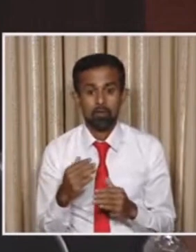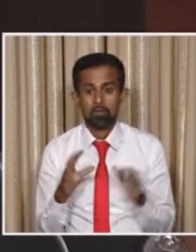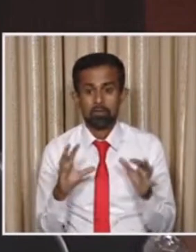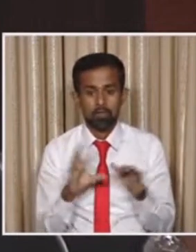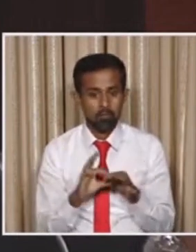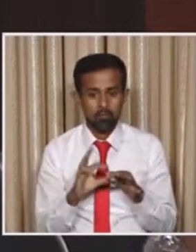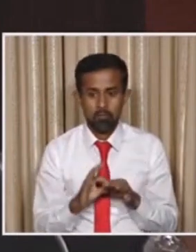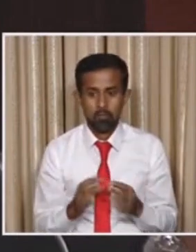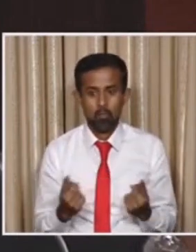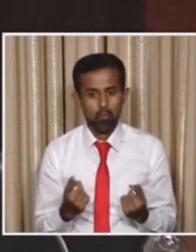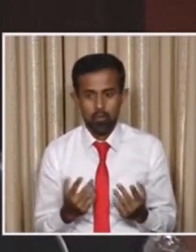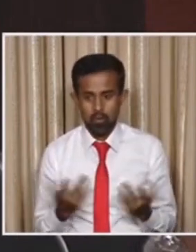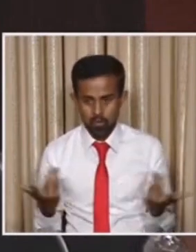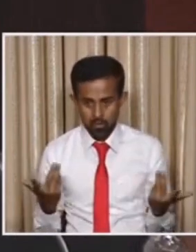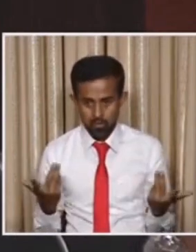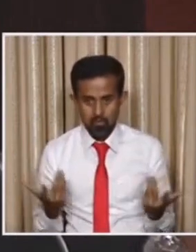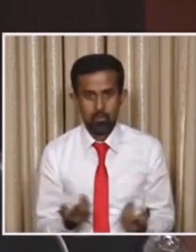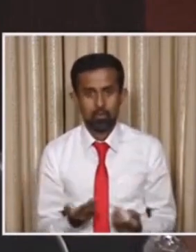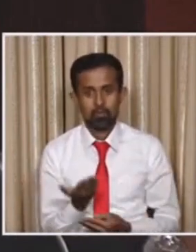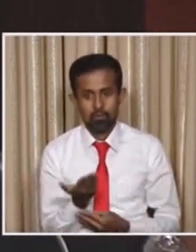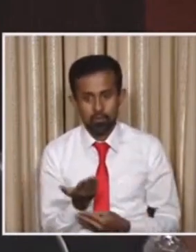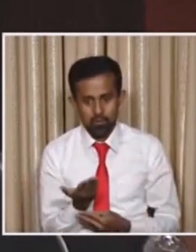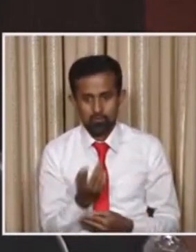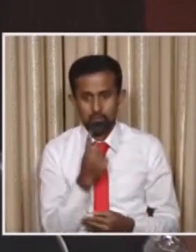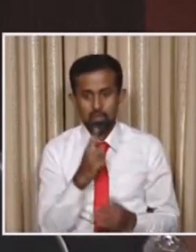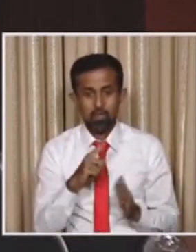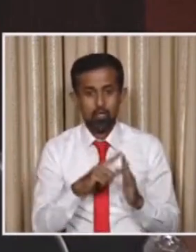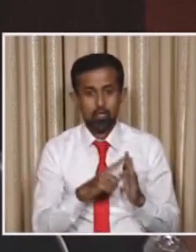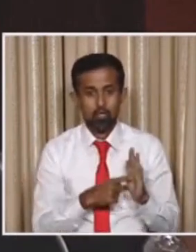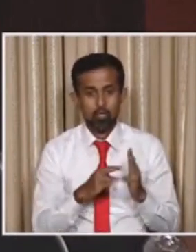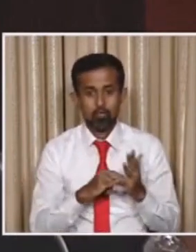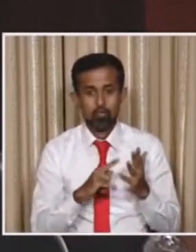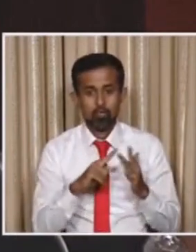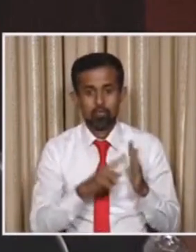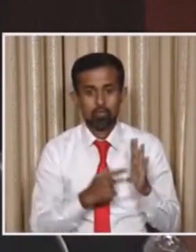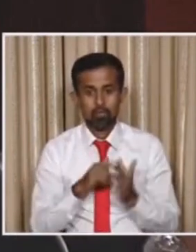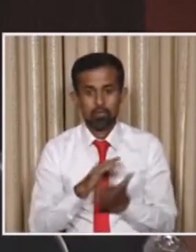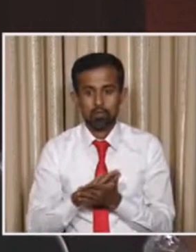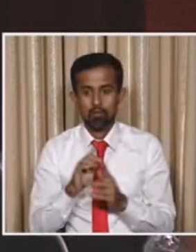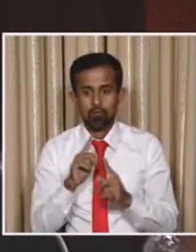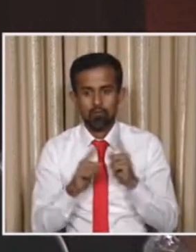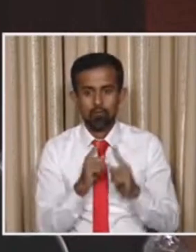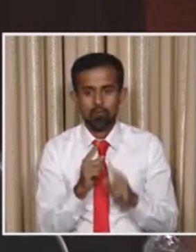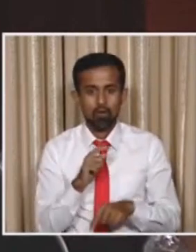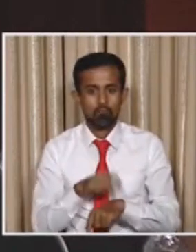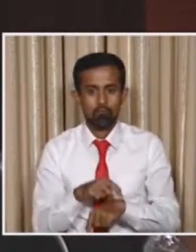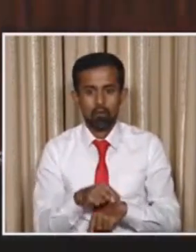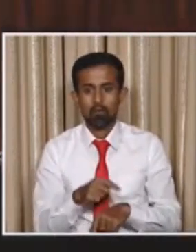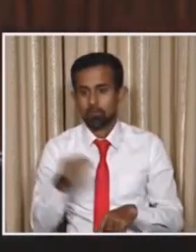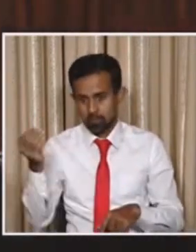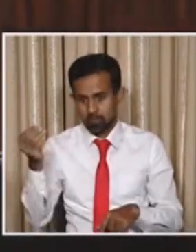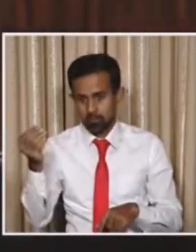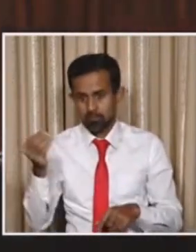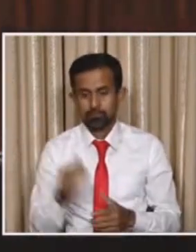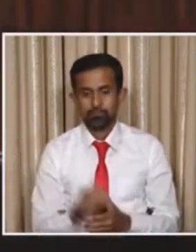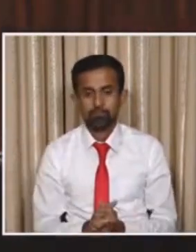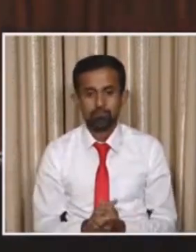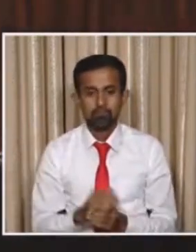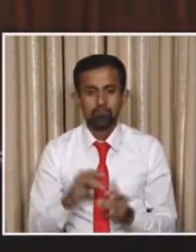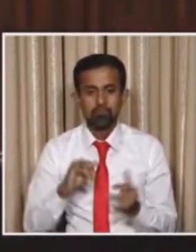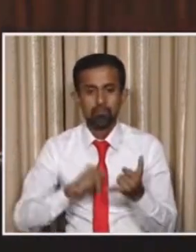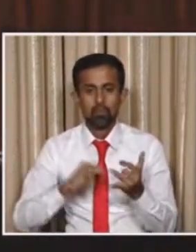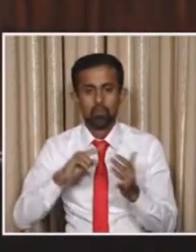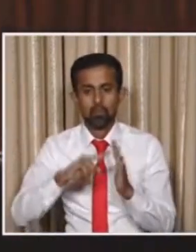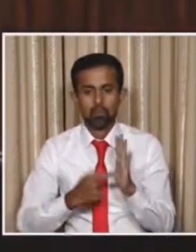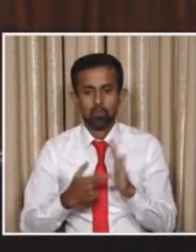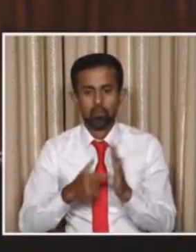අවශ්‍ය නැහැ. මම ඉල්ලීමක් කරනවා සුජිත් සංජේපේරා මැතිතුමාට වචන කීපයක් කතා කරන්න අවස්ථාව දෙන්න කියලා. සුජිත් සංජේපේරා මැතිතුමා